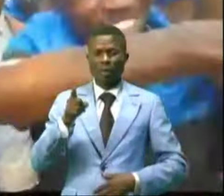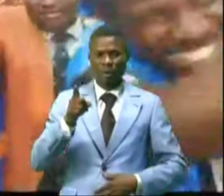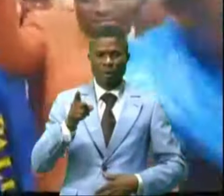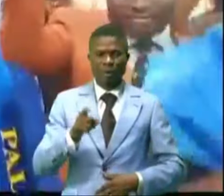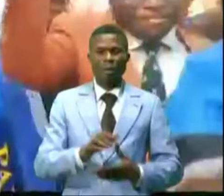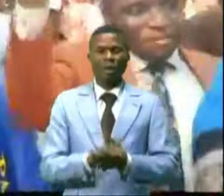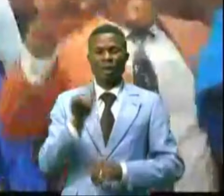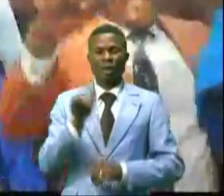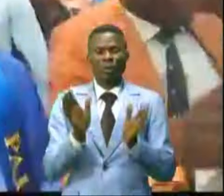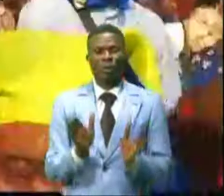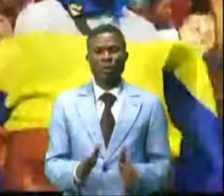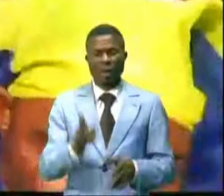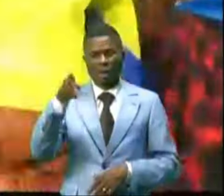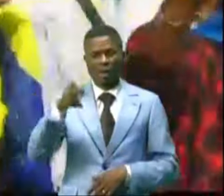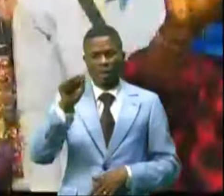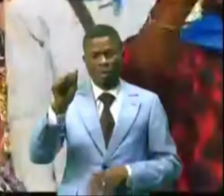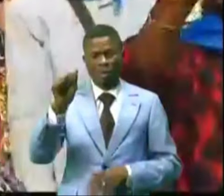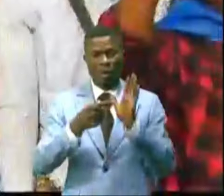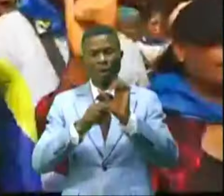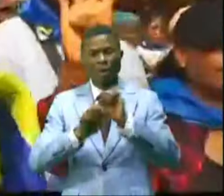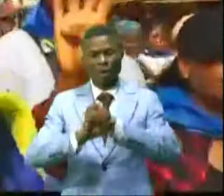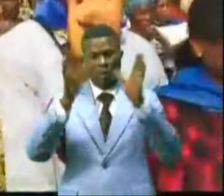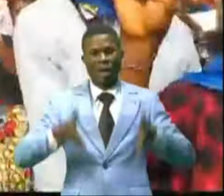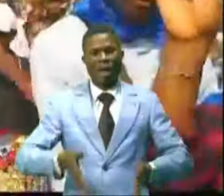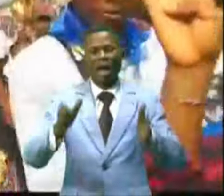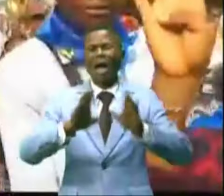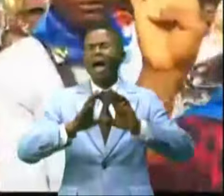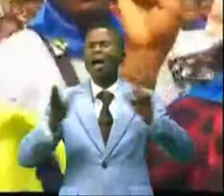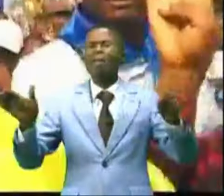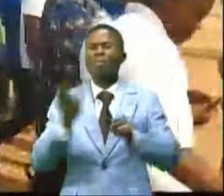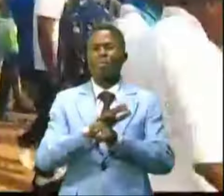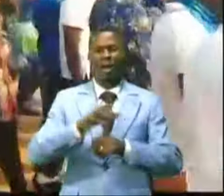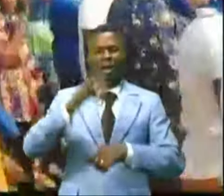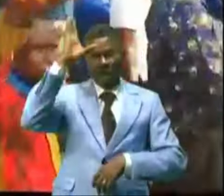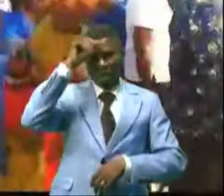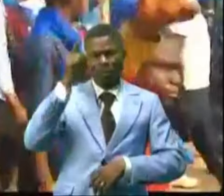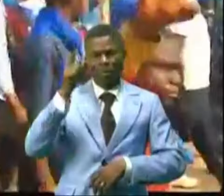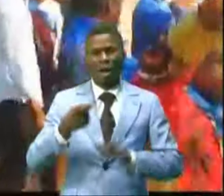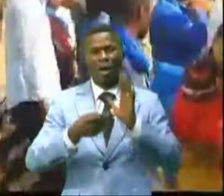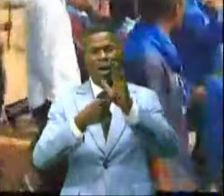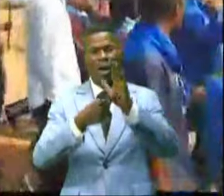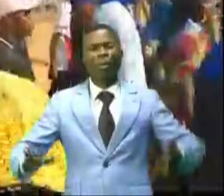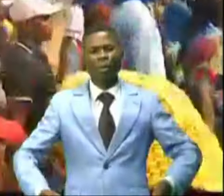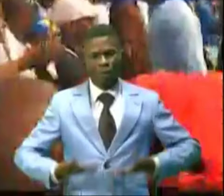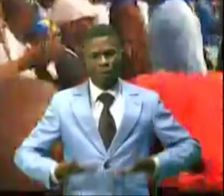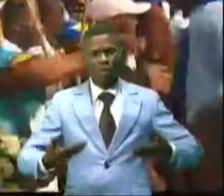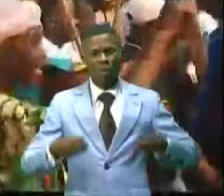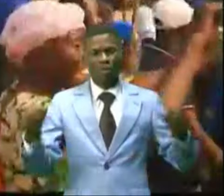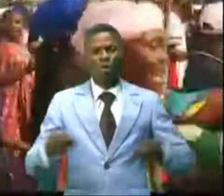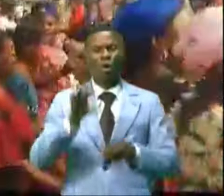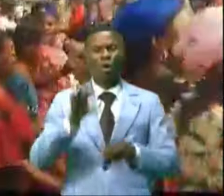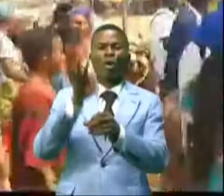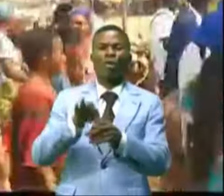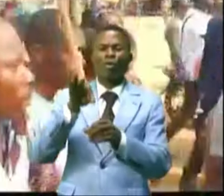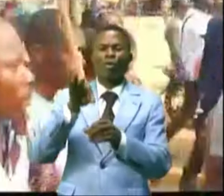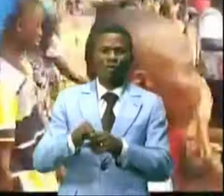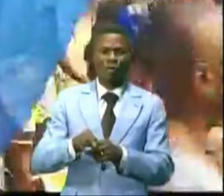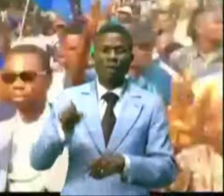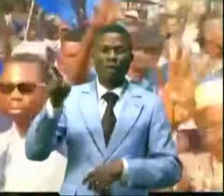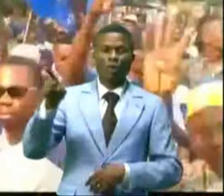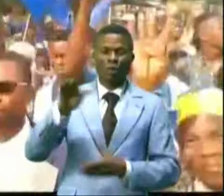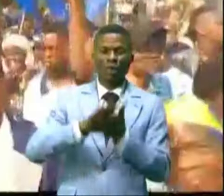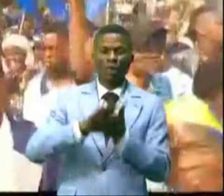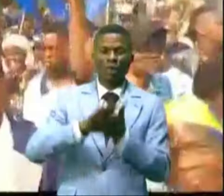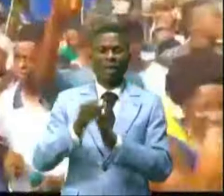Palou, qui sont visibles sur les grandes artères de la ville. Question de manifester la joie pour cette quatrième nomination de maître Didier